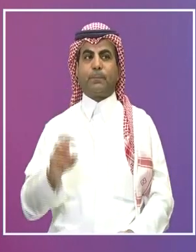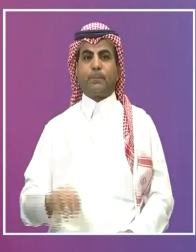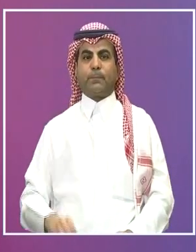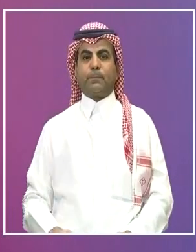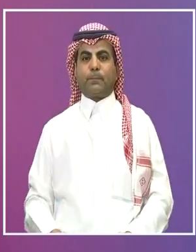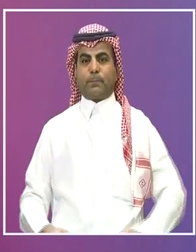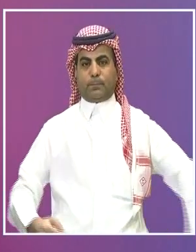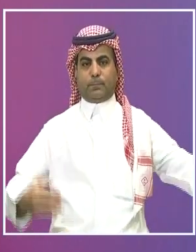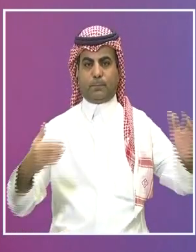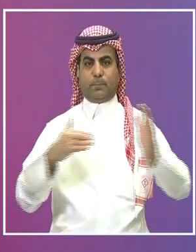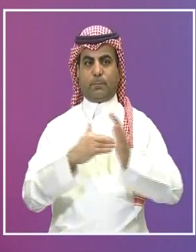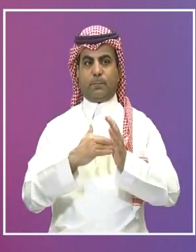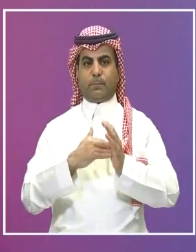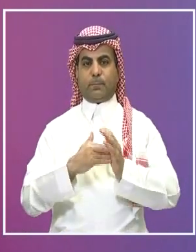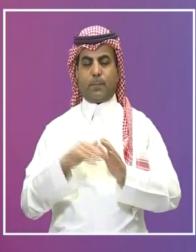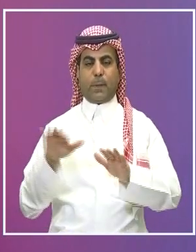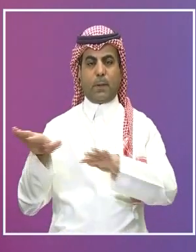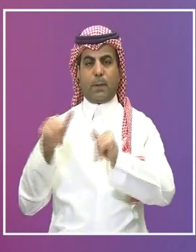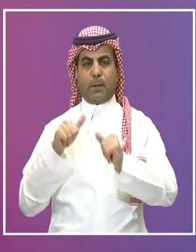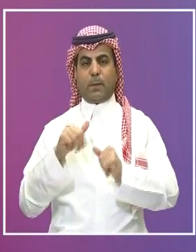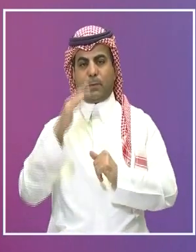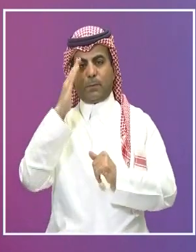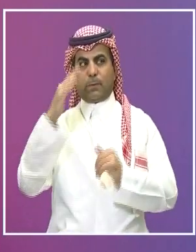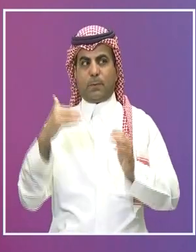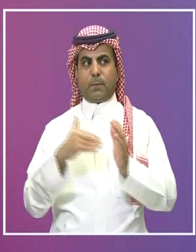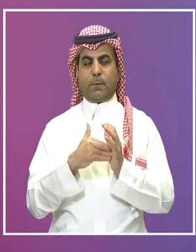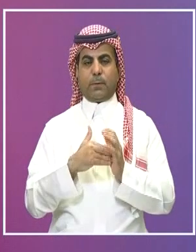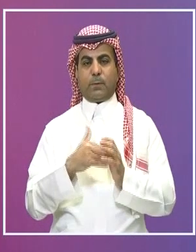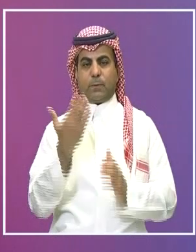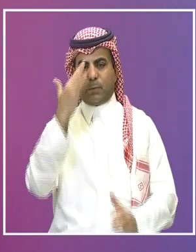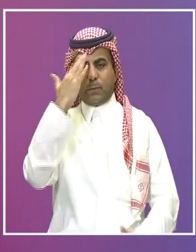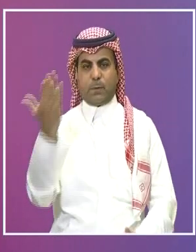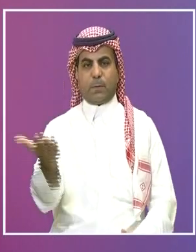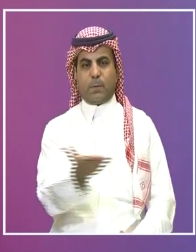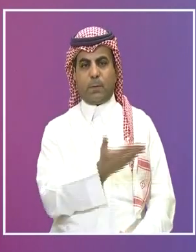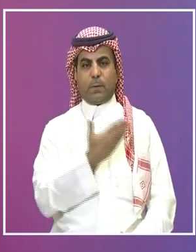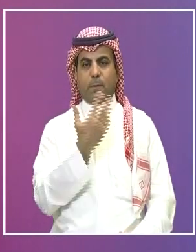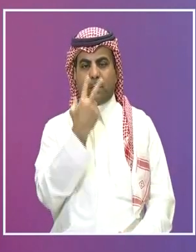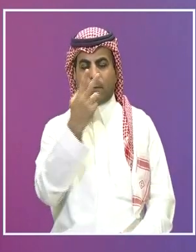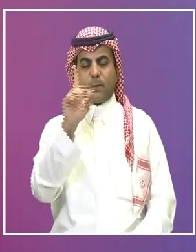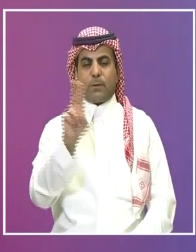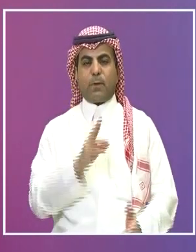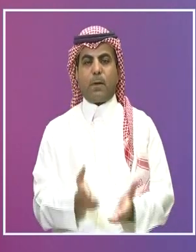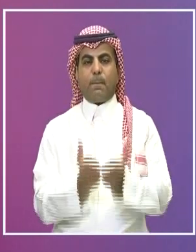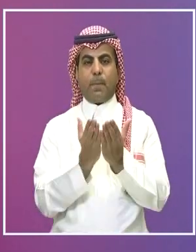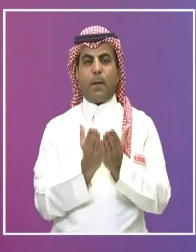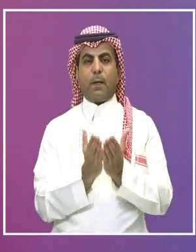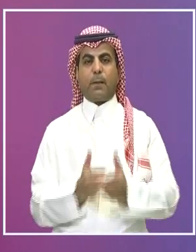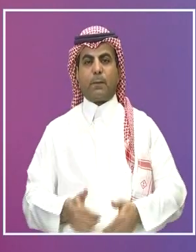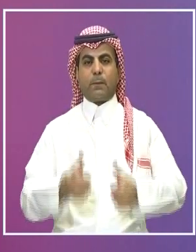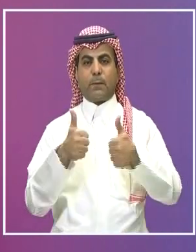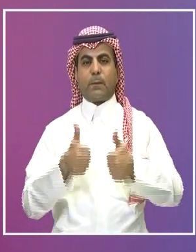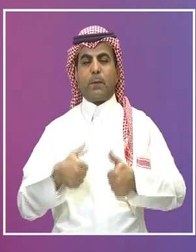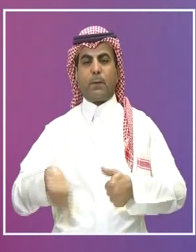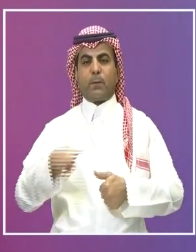بإشارة الزملاء تنتهي أسئلة الصحفيين، وختاما نشكر لكم حسن استماعكم ونسأل الله سبحانه وتعالى أن